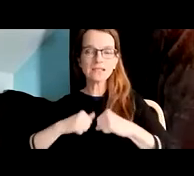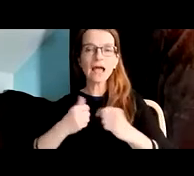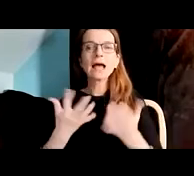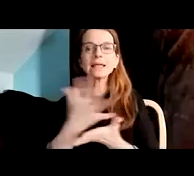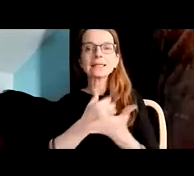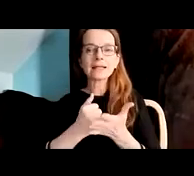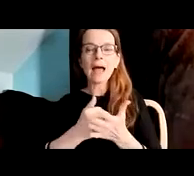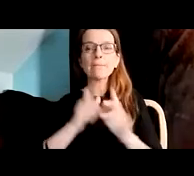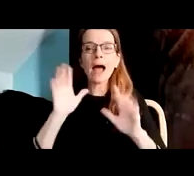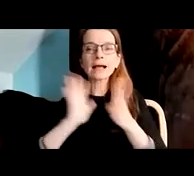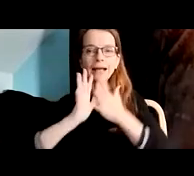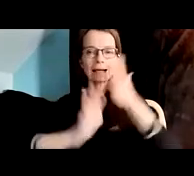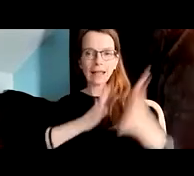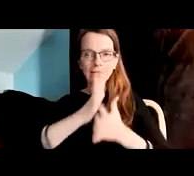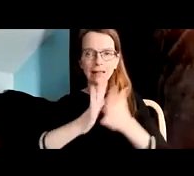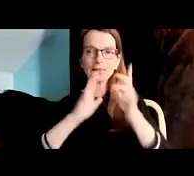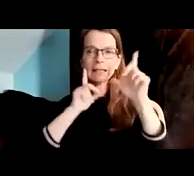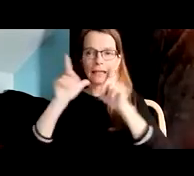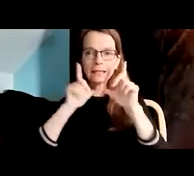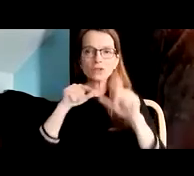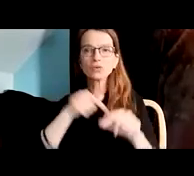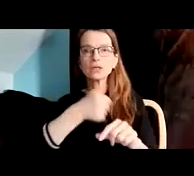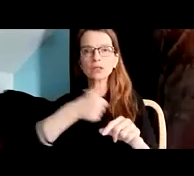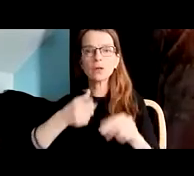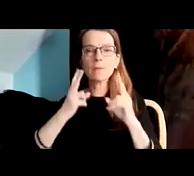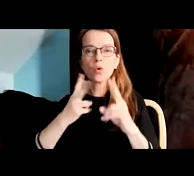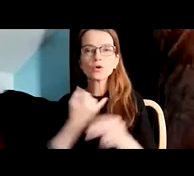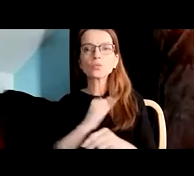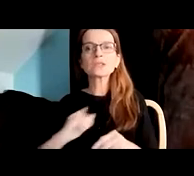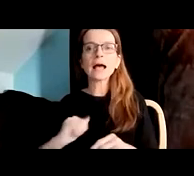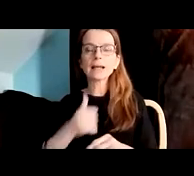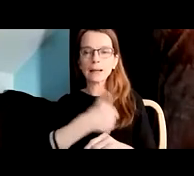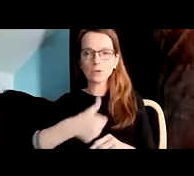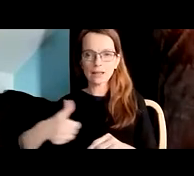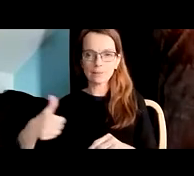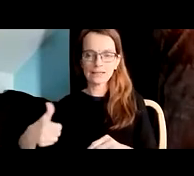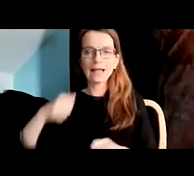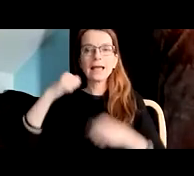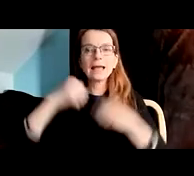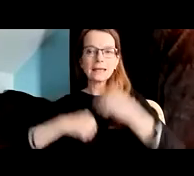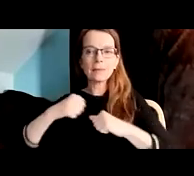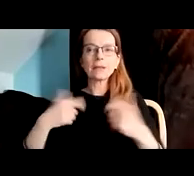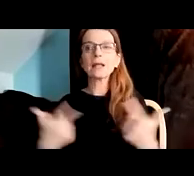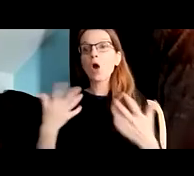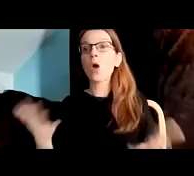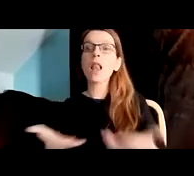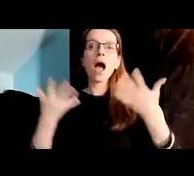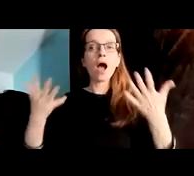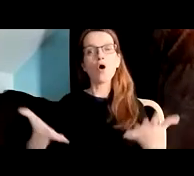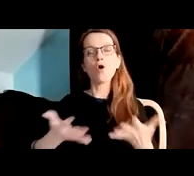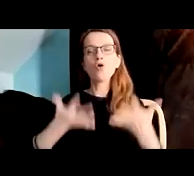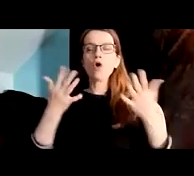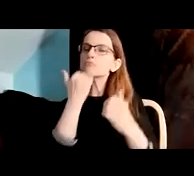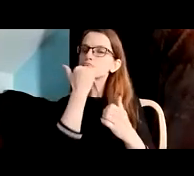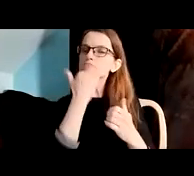kretenj, gest je individualna zmožnost vsakega posameznika. Gibanje je lahko lahkotno, dovršeno,